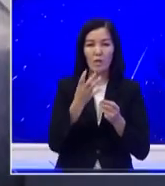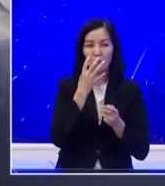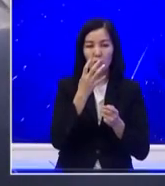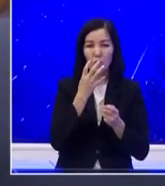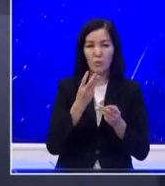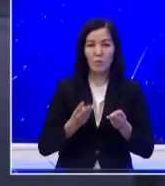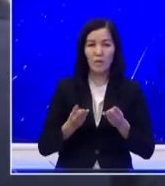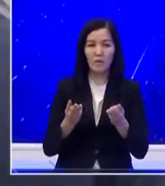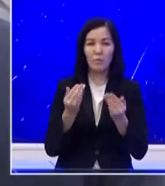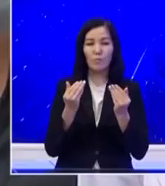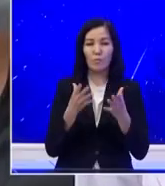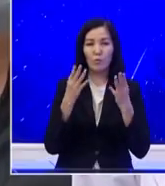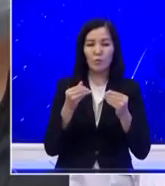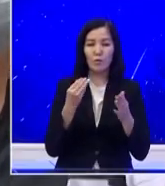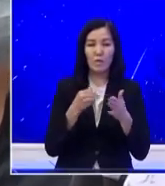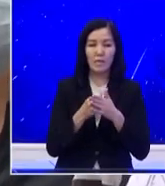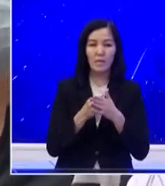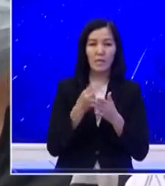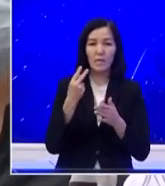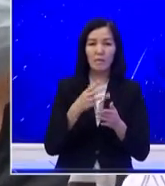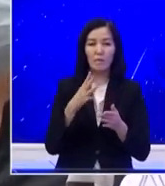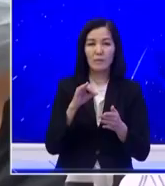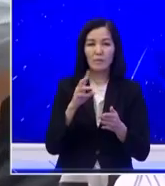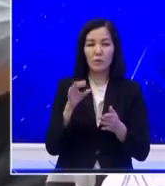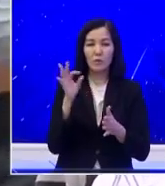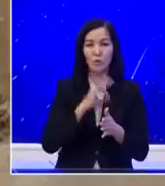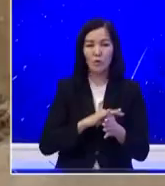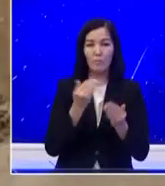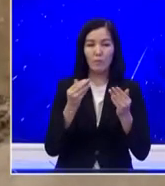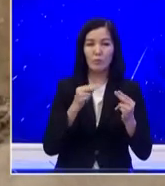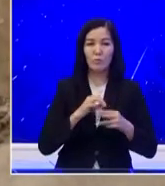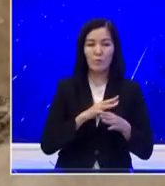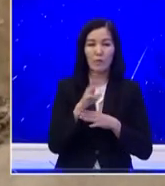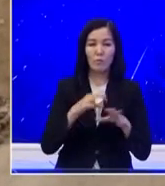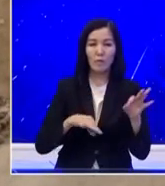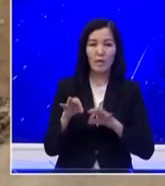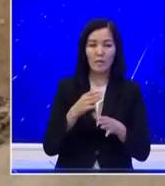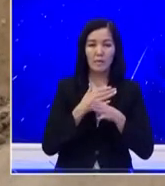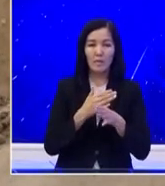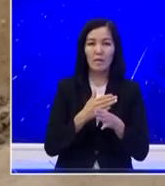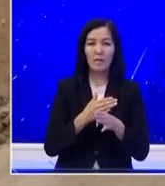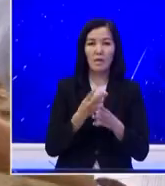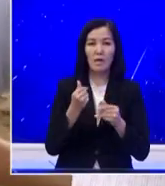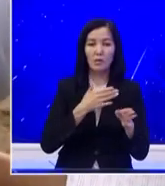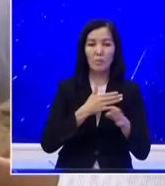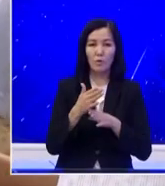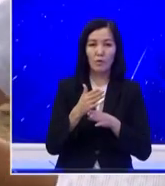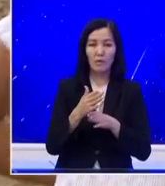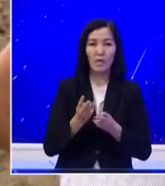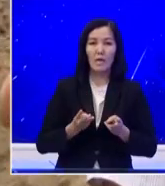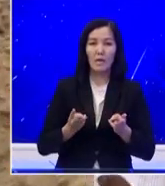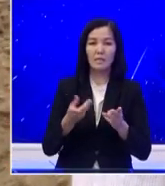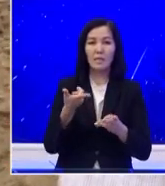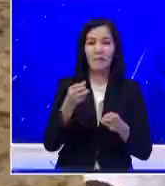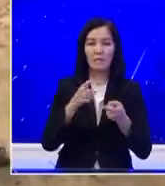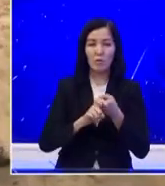Бүгінге дейін мазут жағып, жылда 25 мың тонна тұтынылатын. Ал биыл жұмыспен қамтудың жол картасы аясында қаражат бөлінді. Қазандықты газға